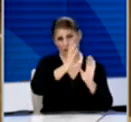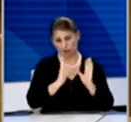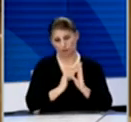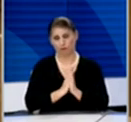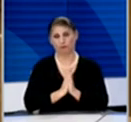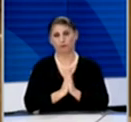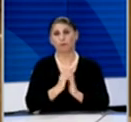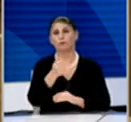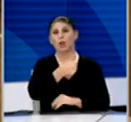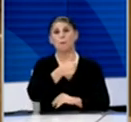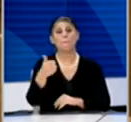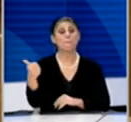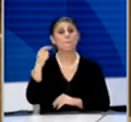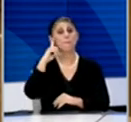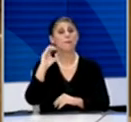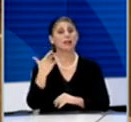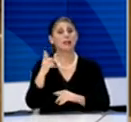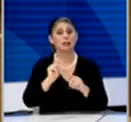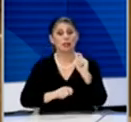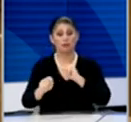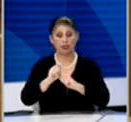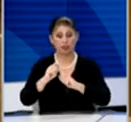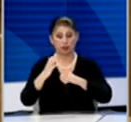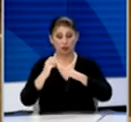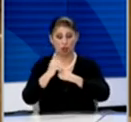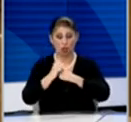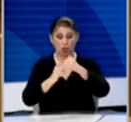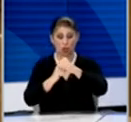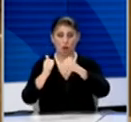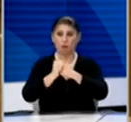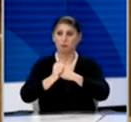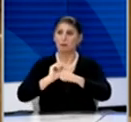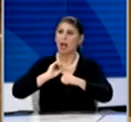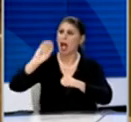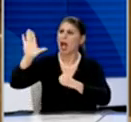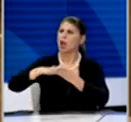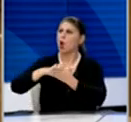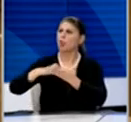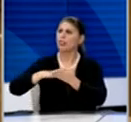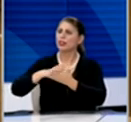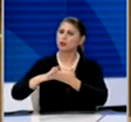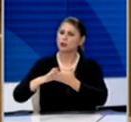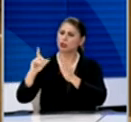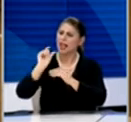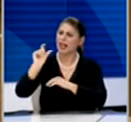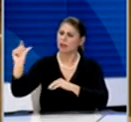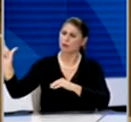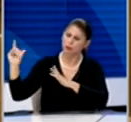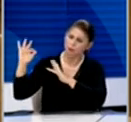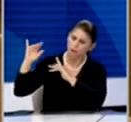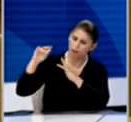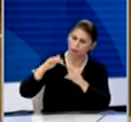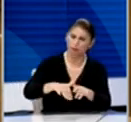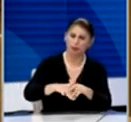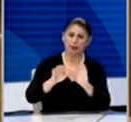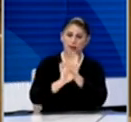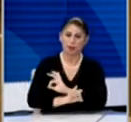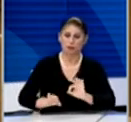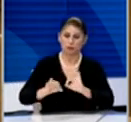που ξέρετε είναι να κατασκευάζετε δομές για τους αλλόθρησκους που εισβάλλουν κατά εκατομμύρια στη χώρα μας και τους ετοιμάζεται